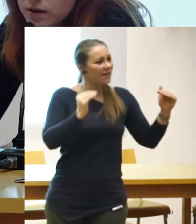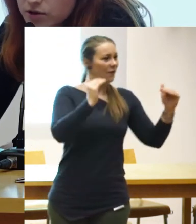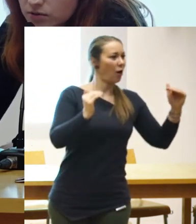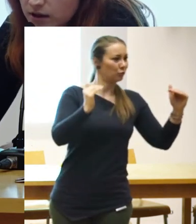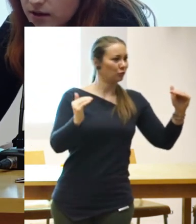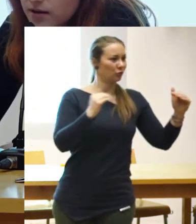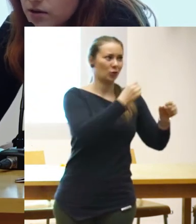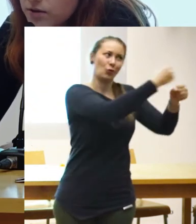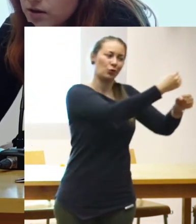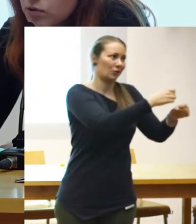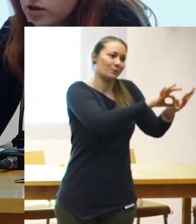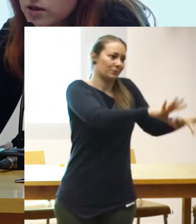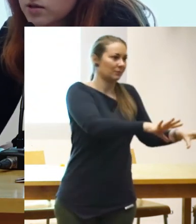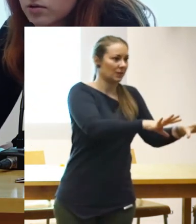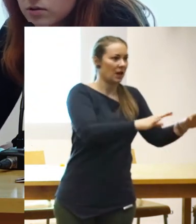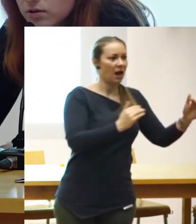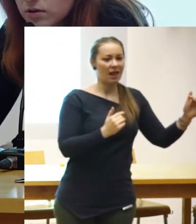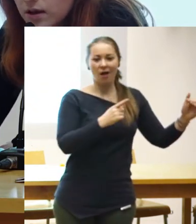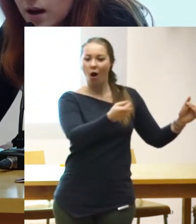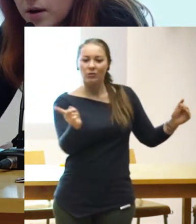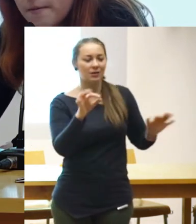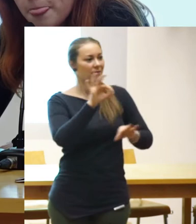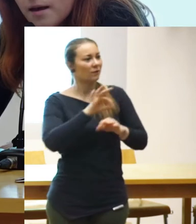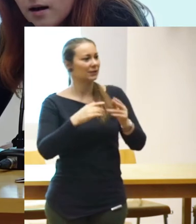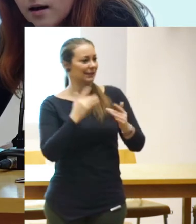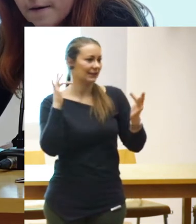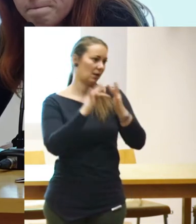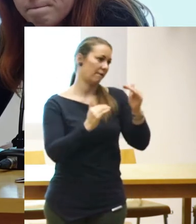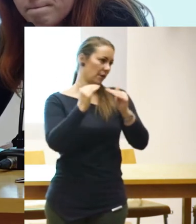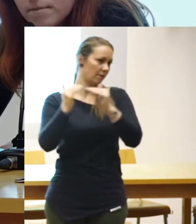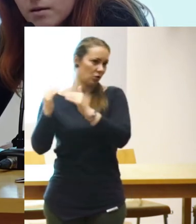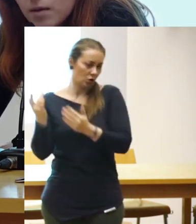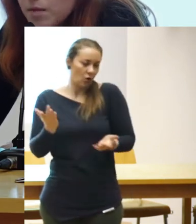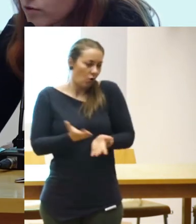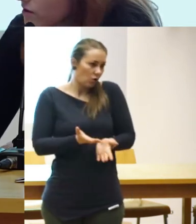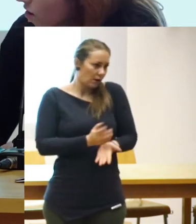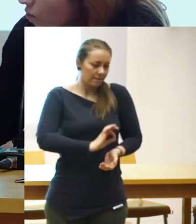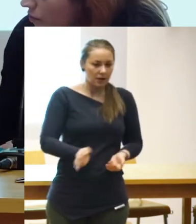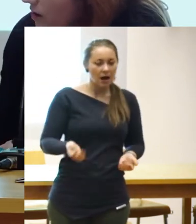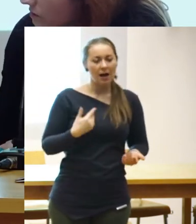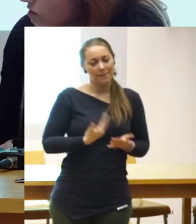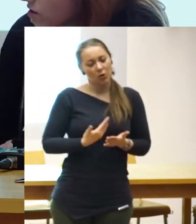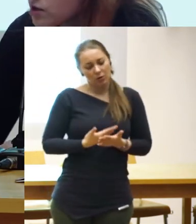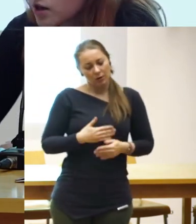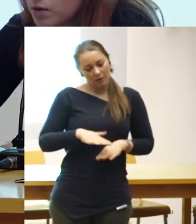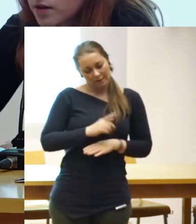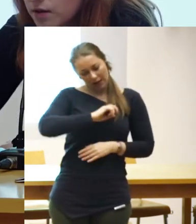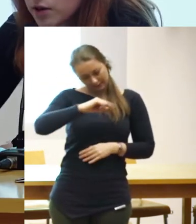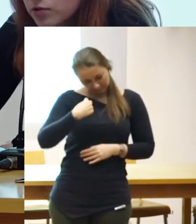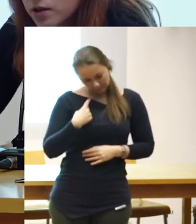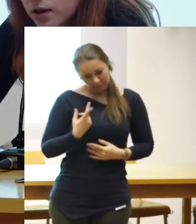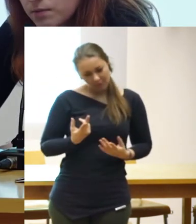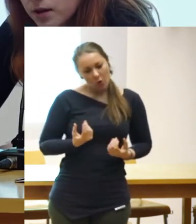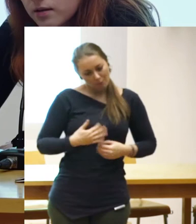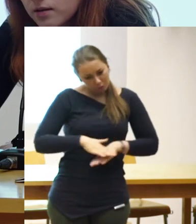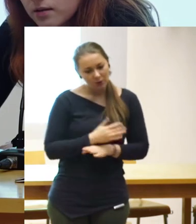tu chvíli už jsou někde na rovině 2/3 toho, co děláme. A máme pocit, aspoň pro nás vnitřně, že jakoby teda